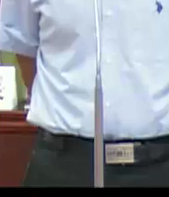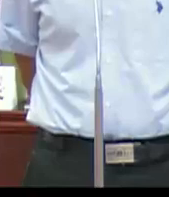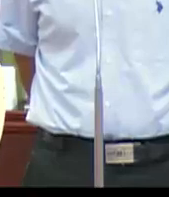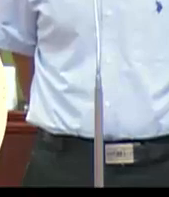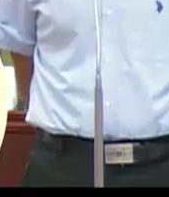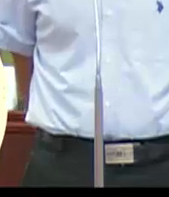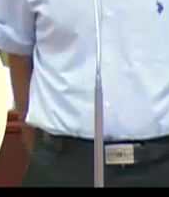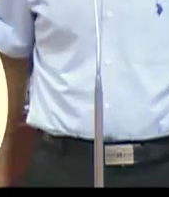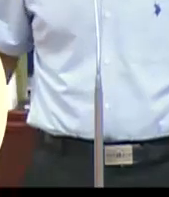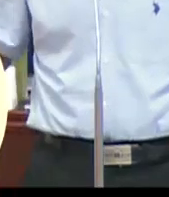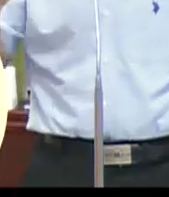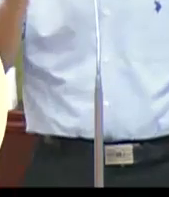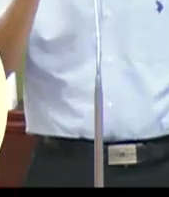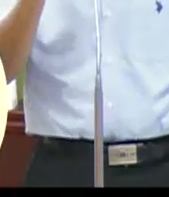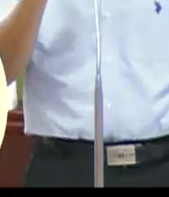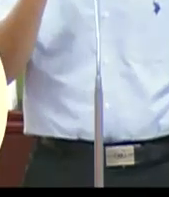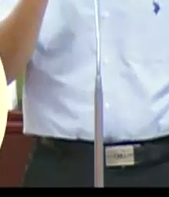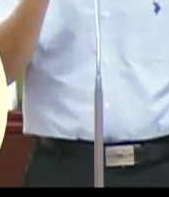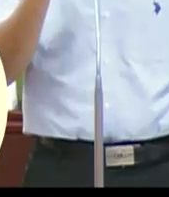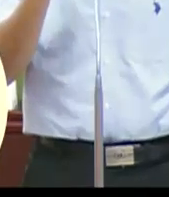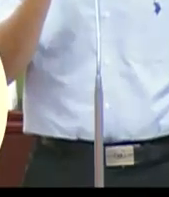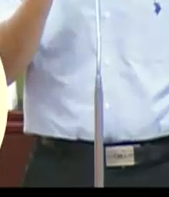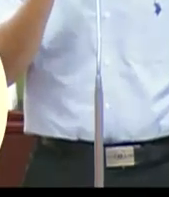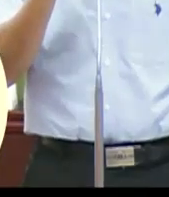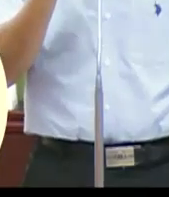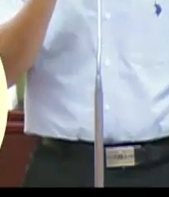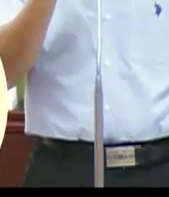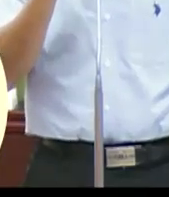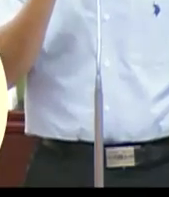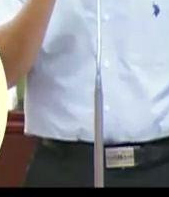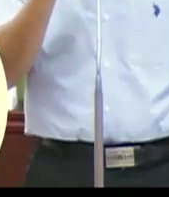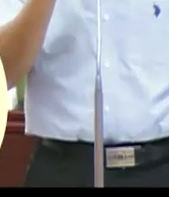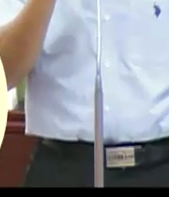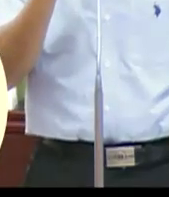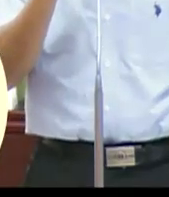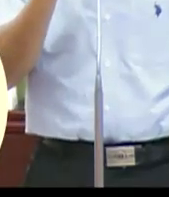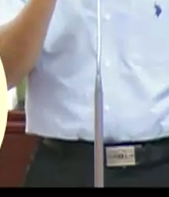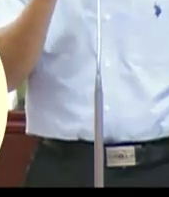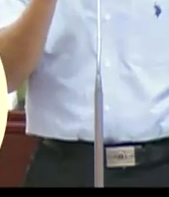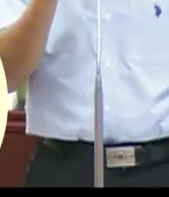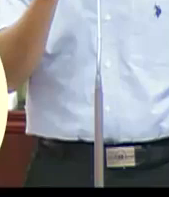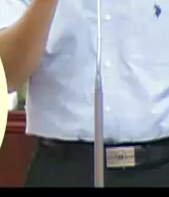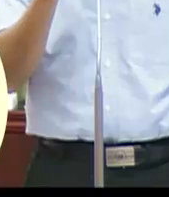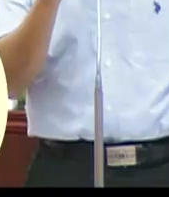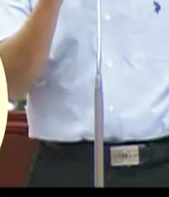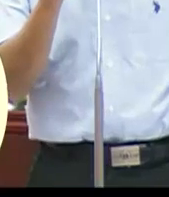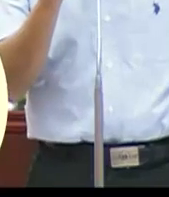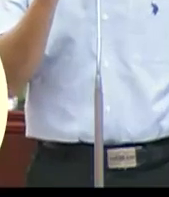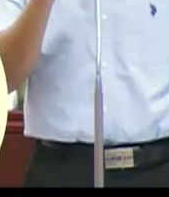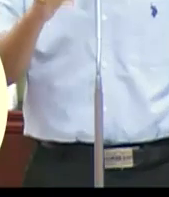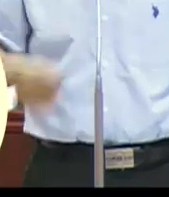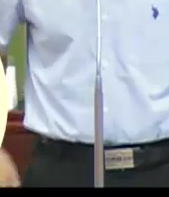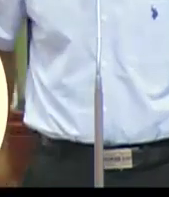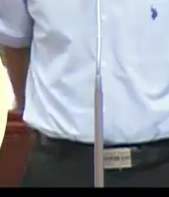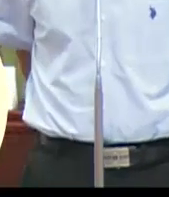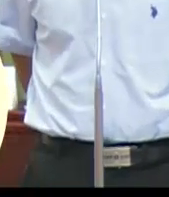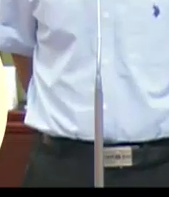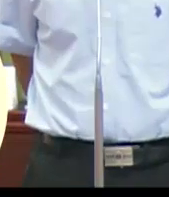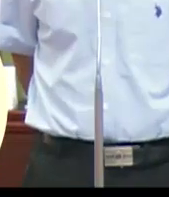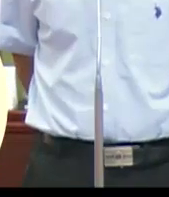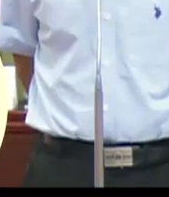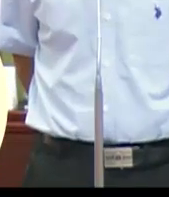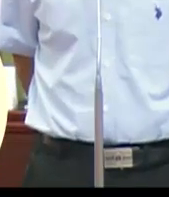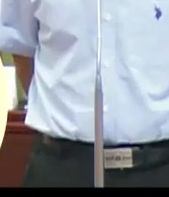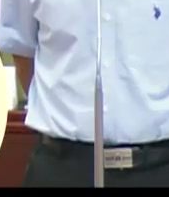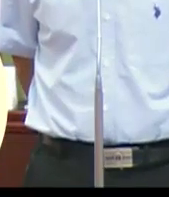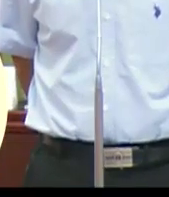单无？简单答有无得？有没有？ 这个 没有了。 跟议员